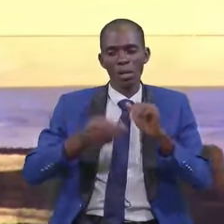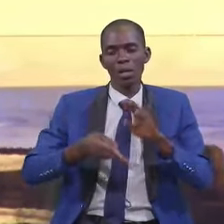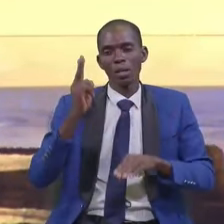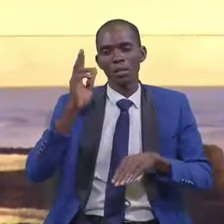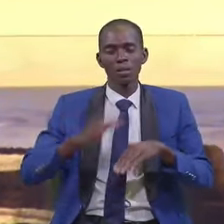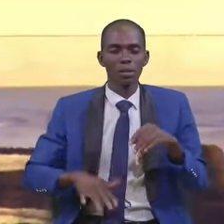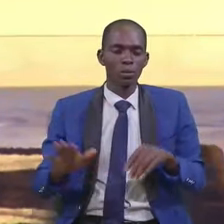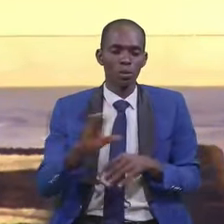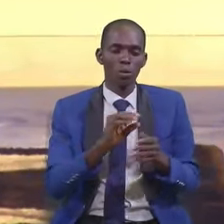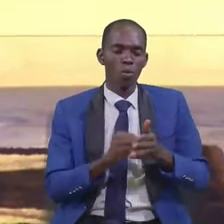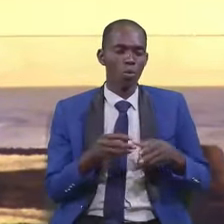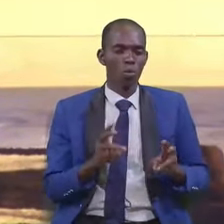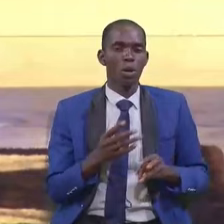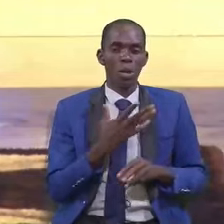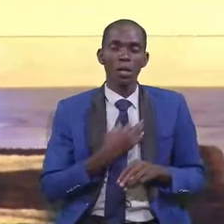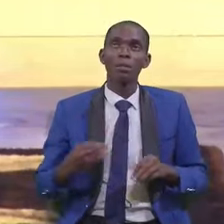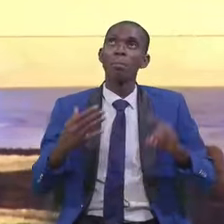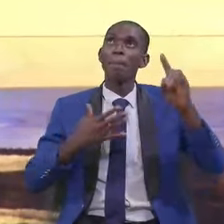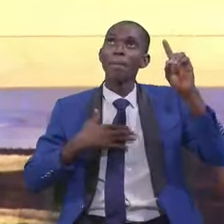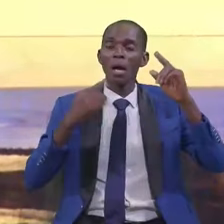de vos pensées.